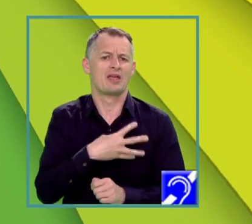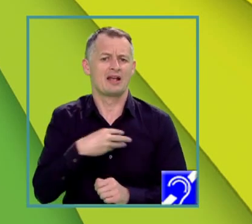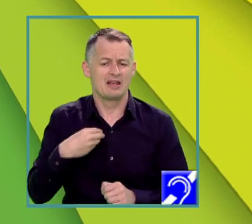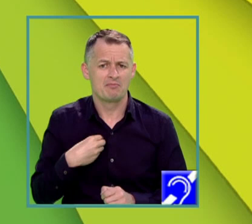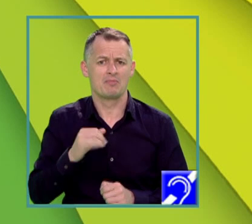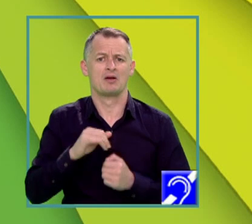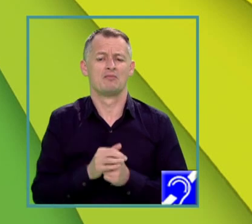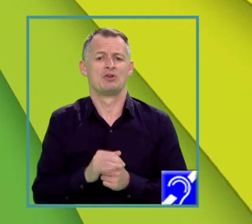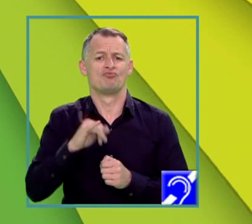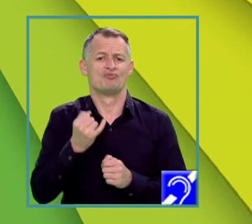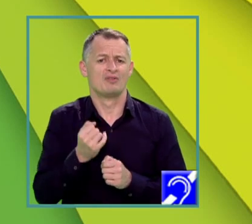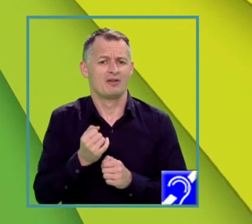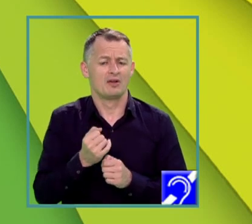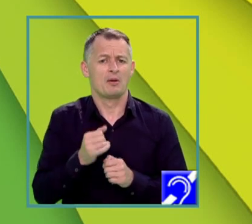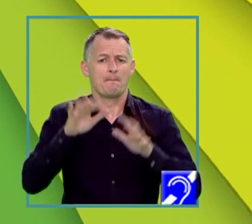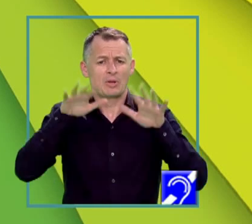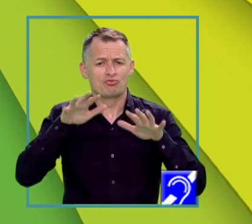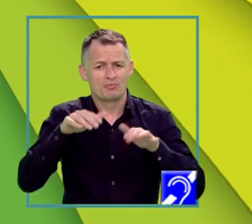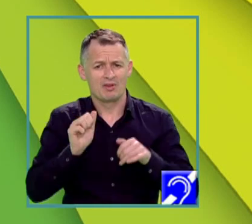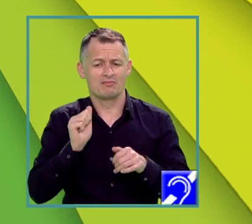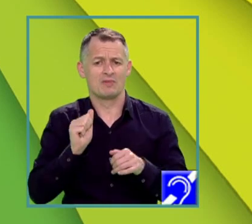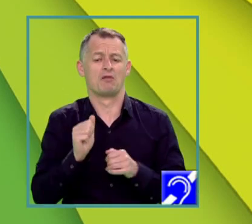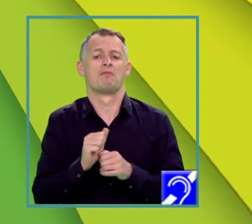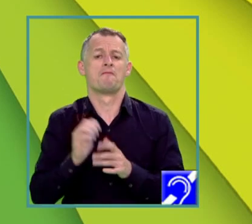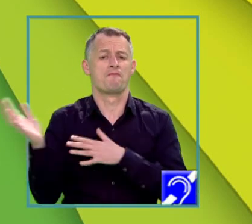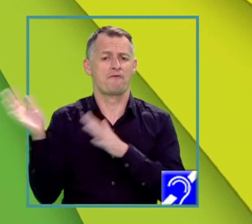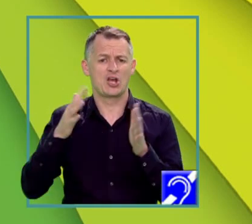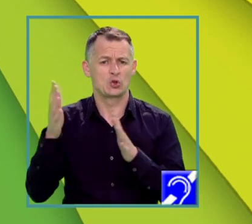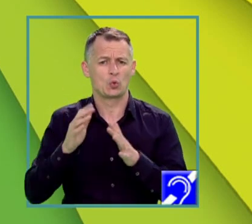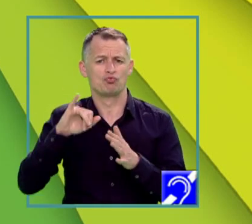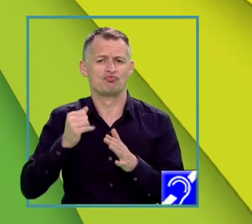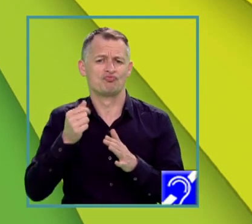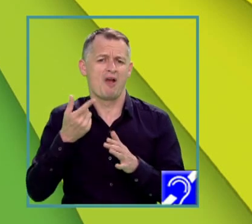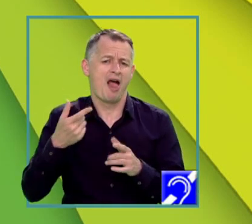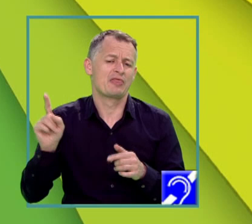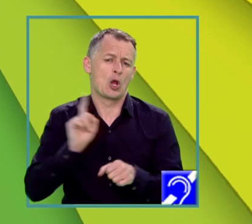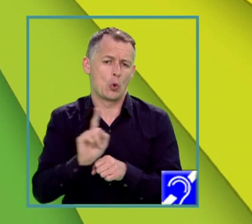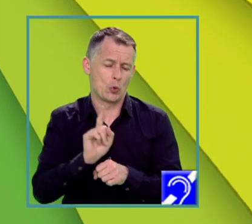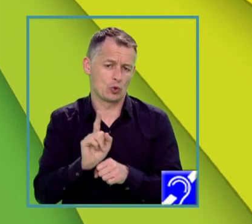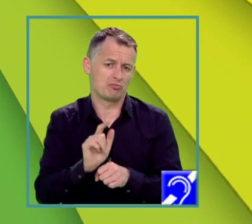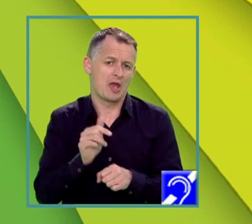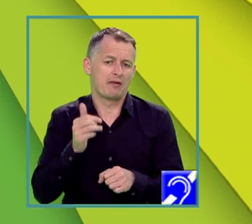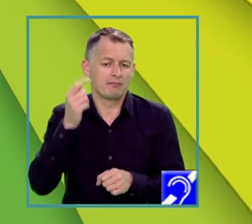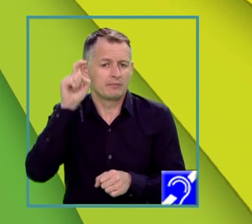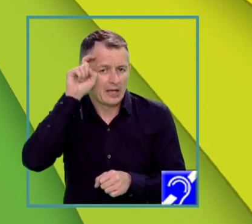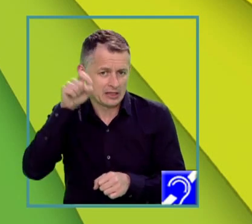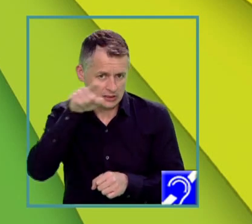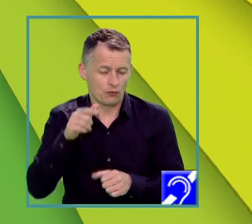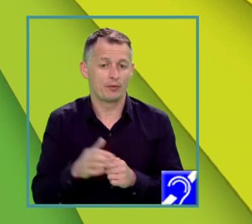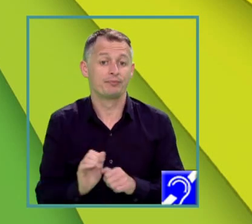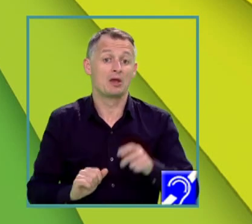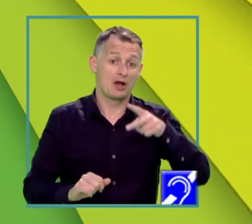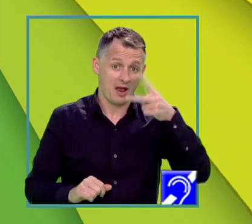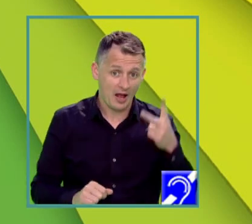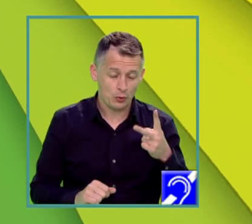amplitudinii termică precipitații medii anuale vânturi Și ce mai credeți voi de cuviință a doua notă se referă la faptul